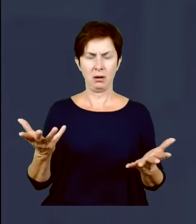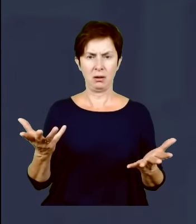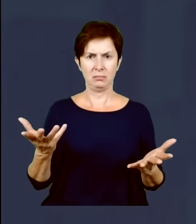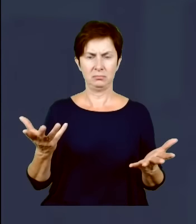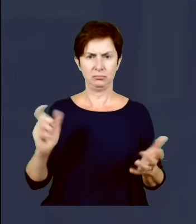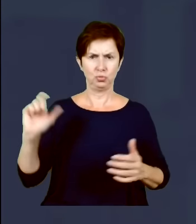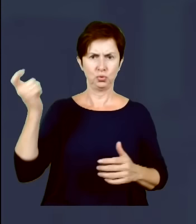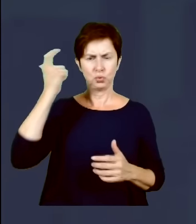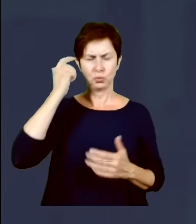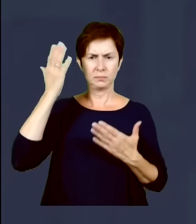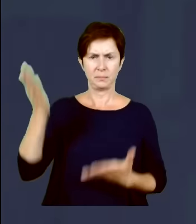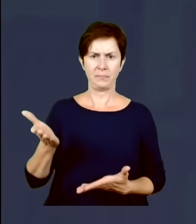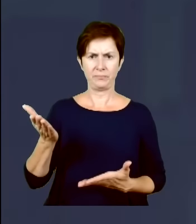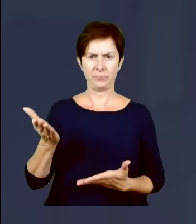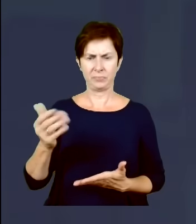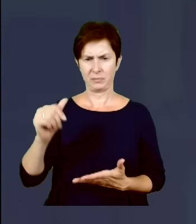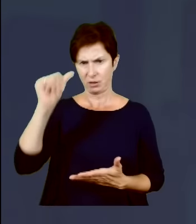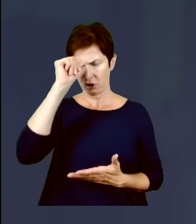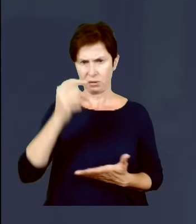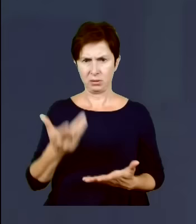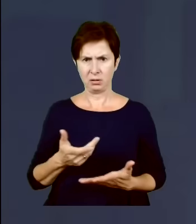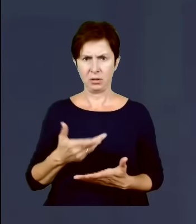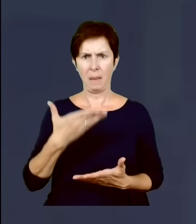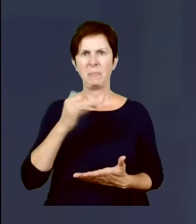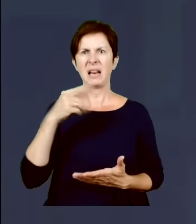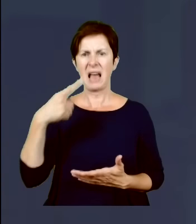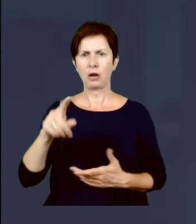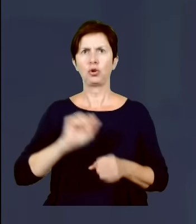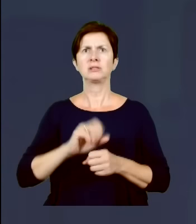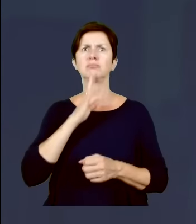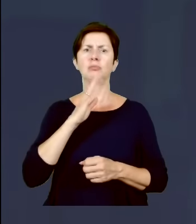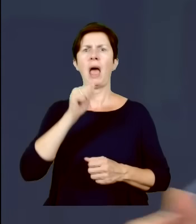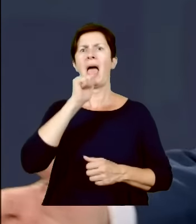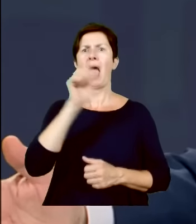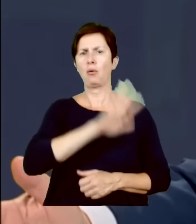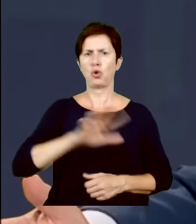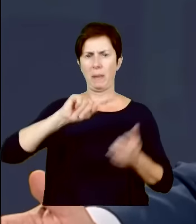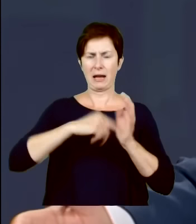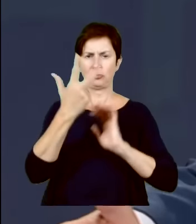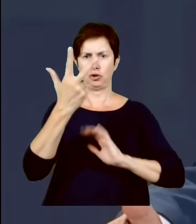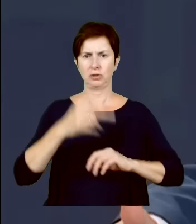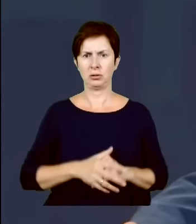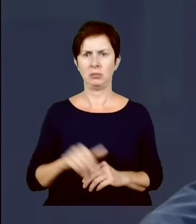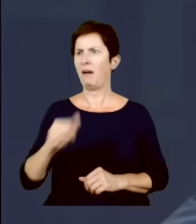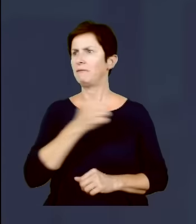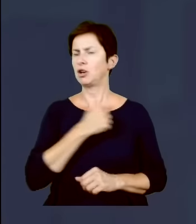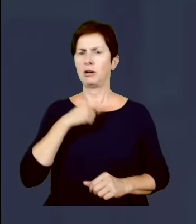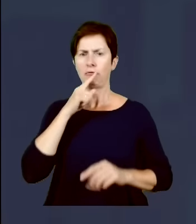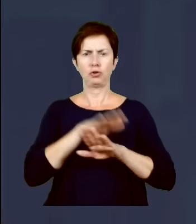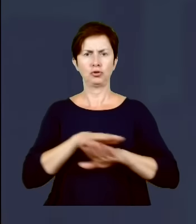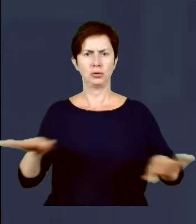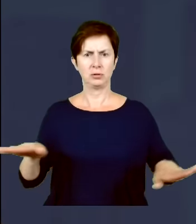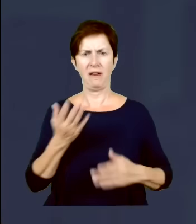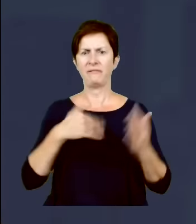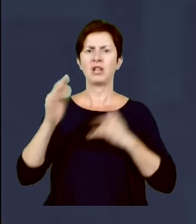państwa miliard to są ile TR Europy No TR Europy i cisza w Warszawie bardziej o kałużach się mówi